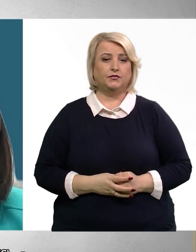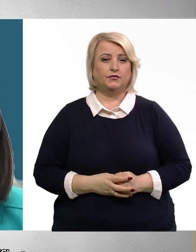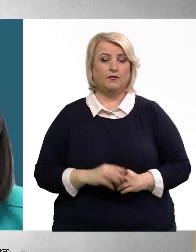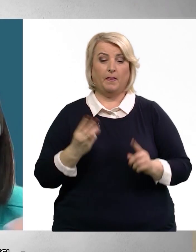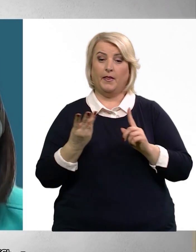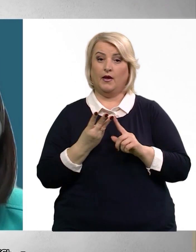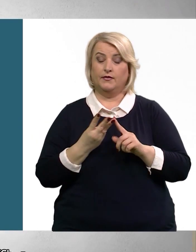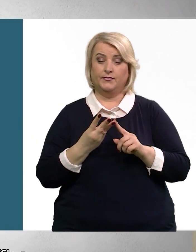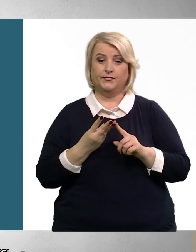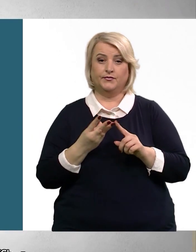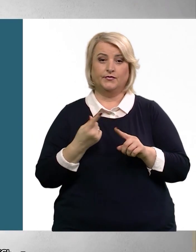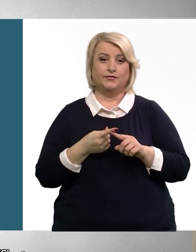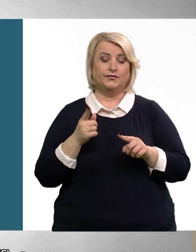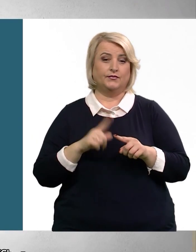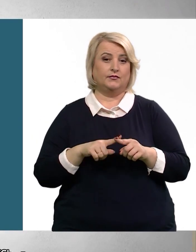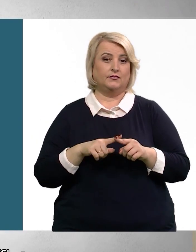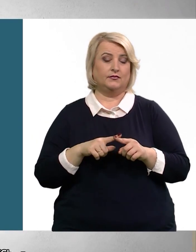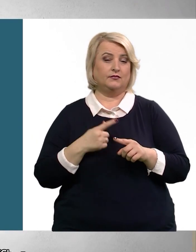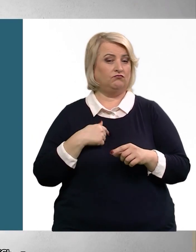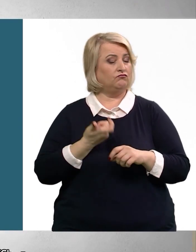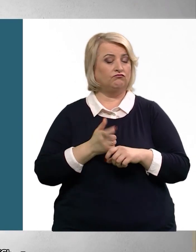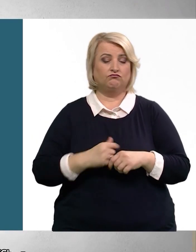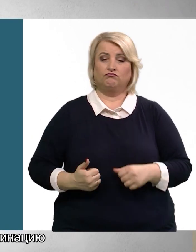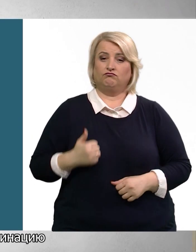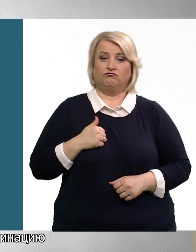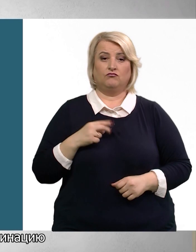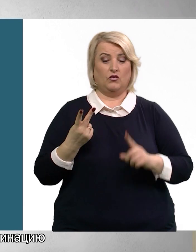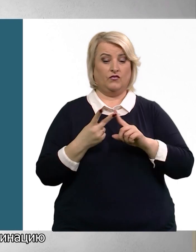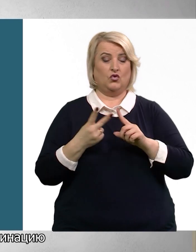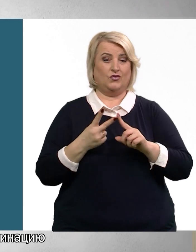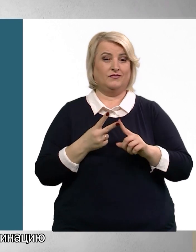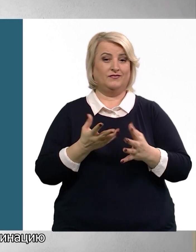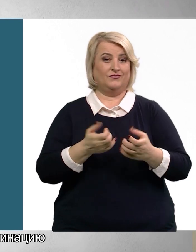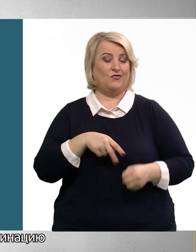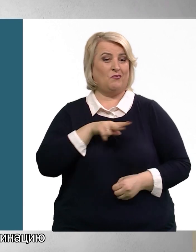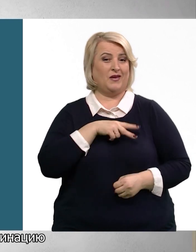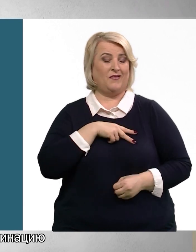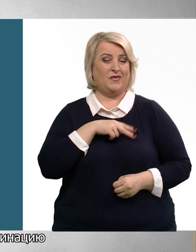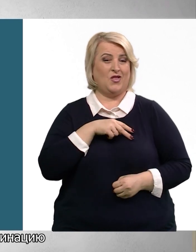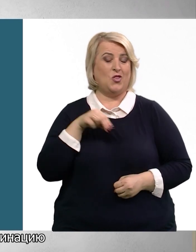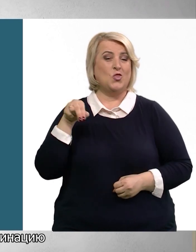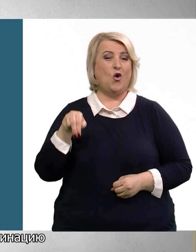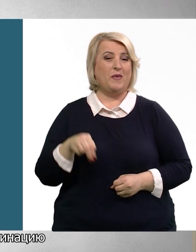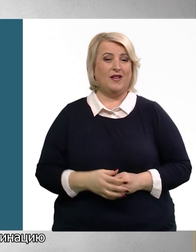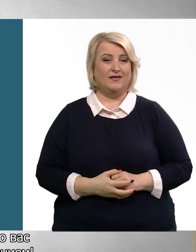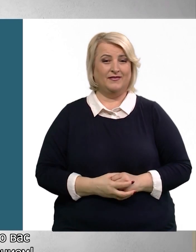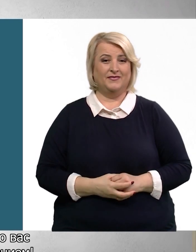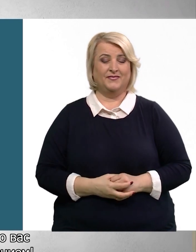Și a treia, care de fapt mă face foarte mândră, suntem a doua oară nominalizați la Premiul